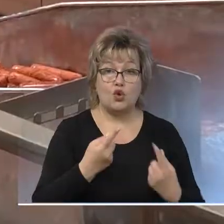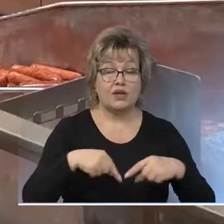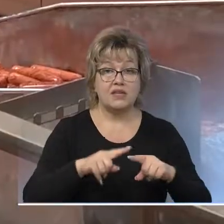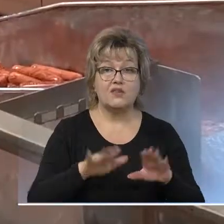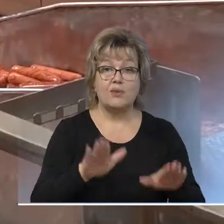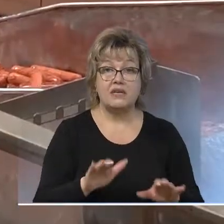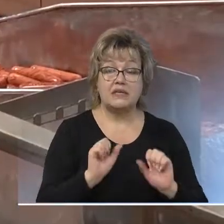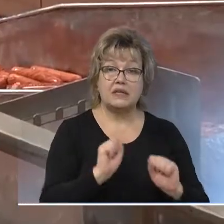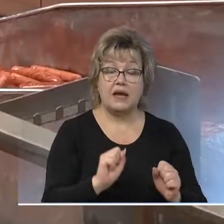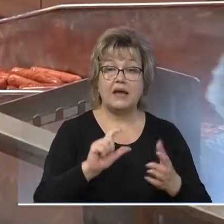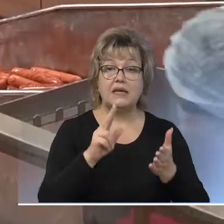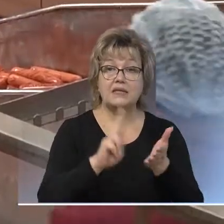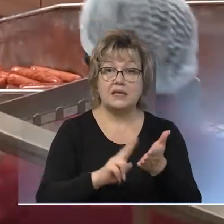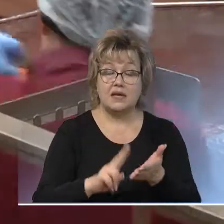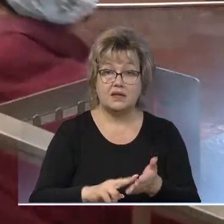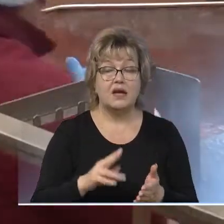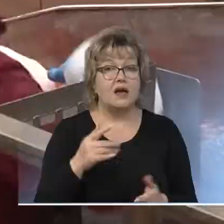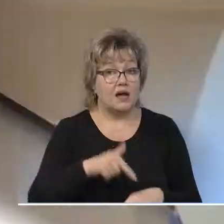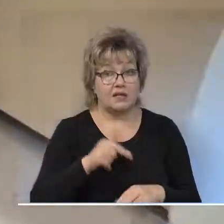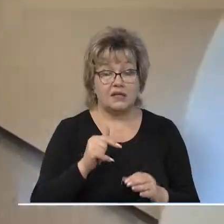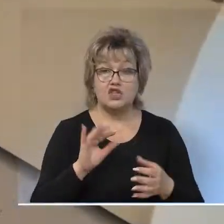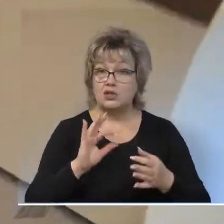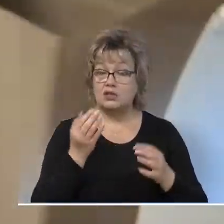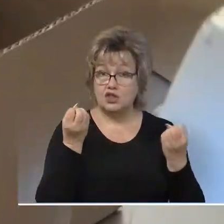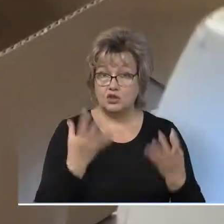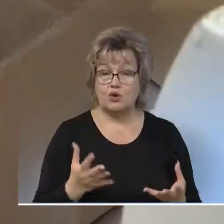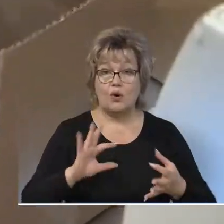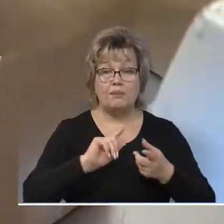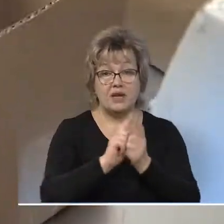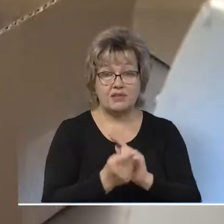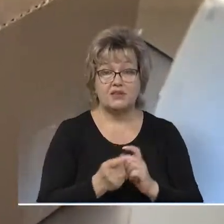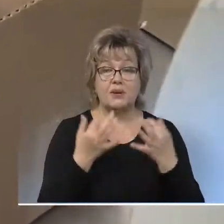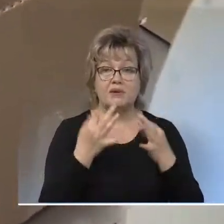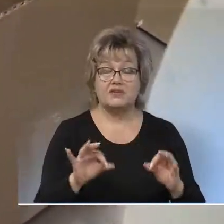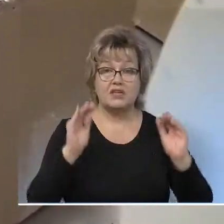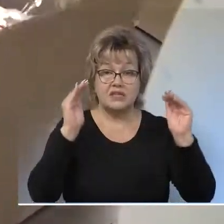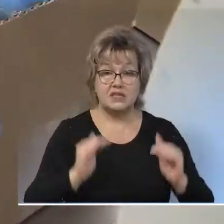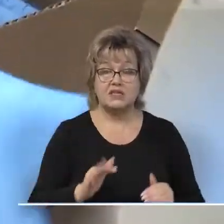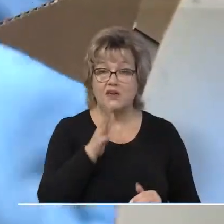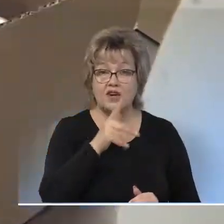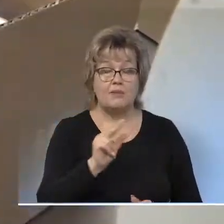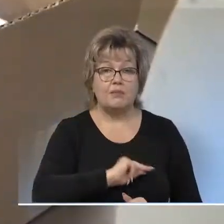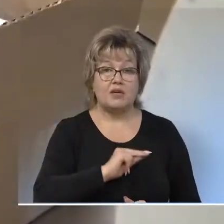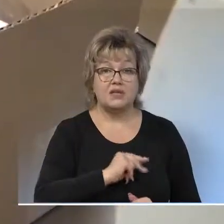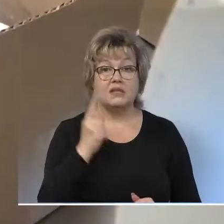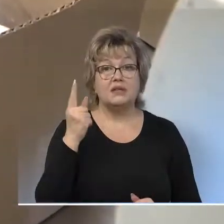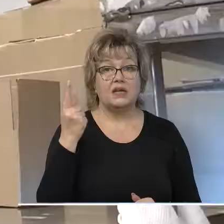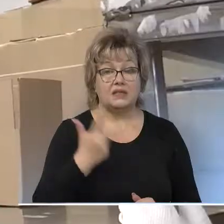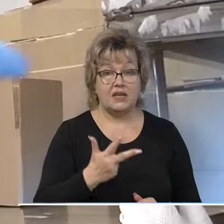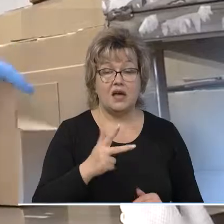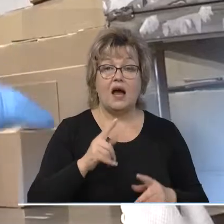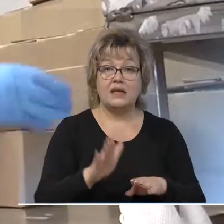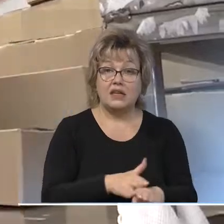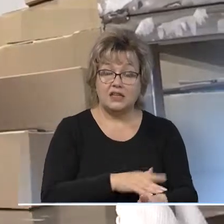площади, организовали место для этикеток. Казалось бы, несложные преобразования позволили снизить время операции больше, чем на треть,